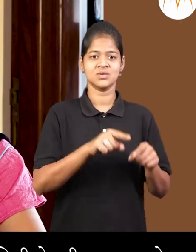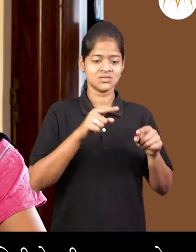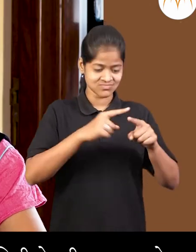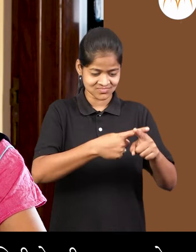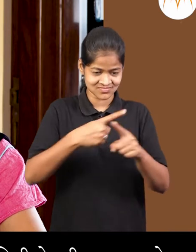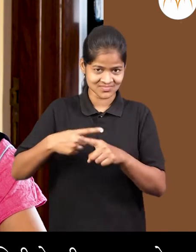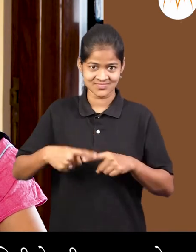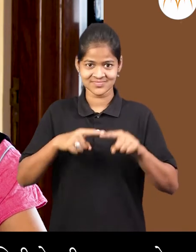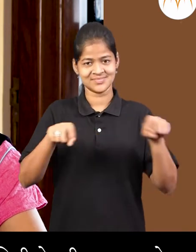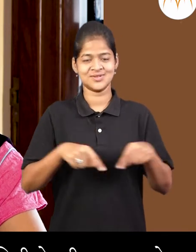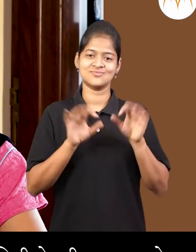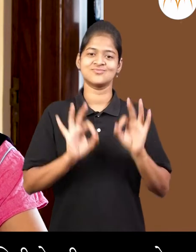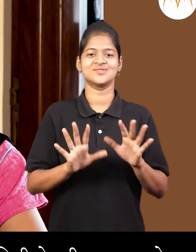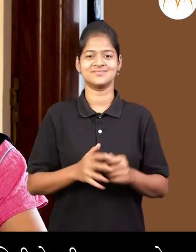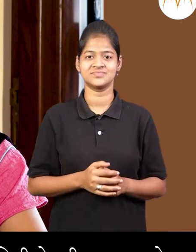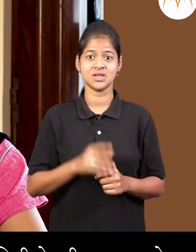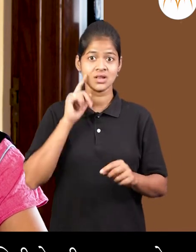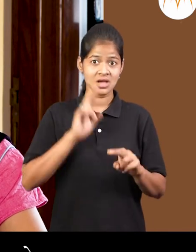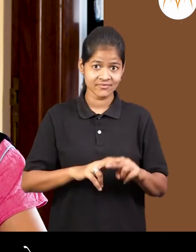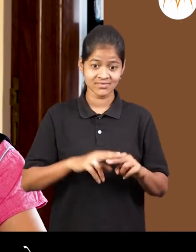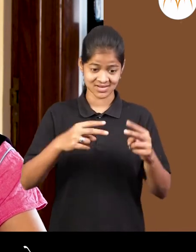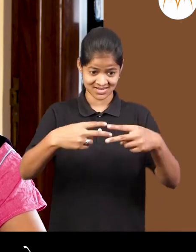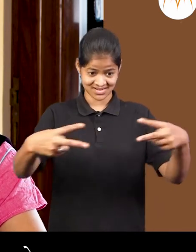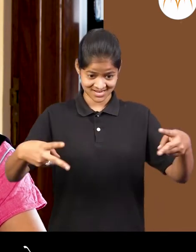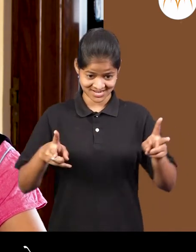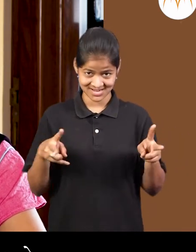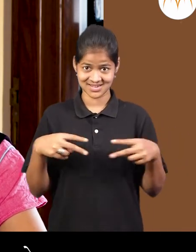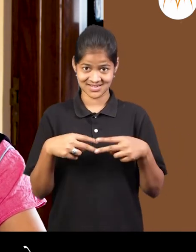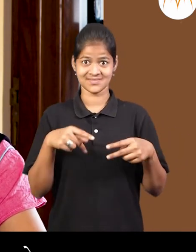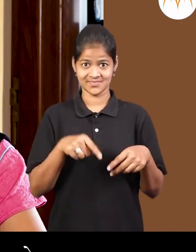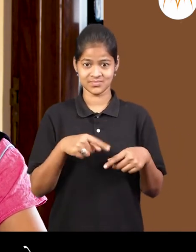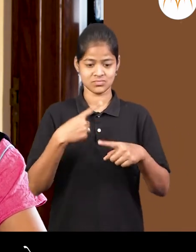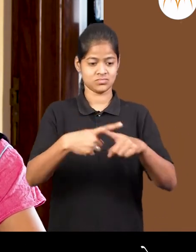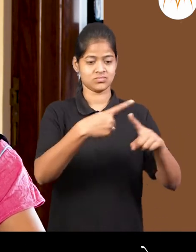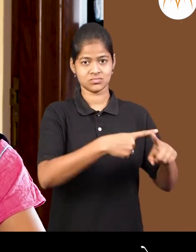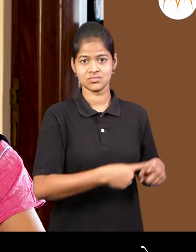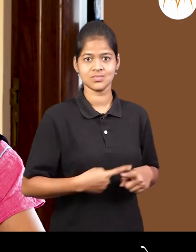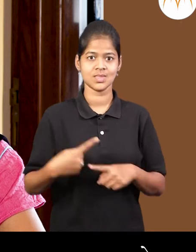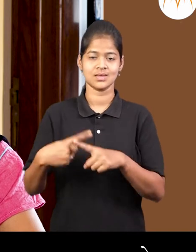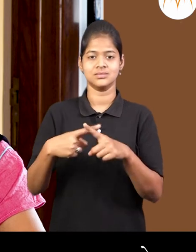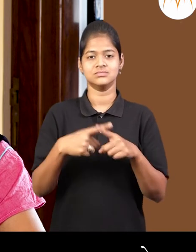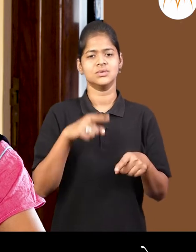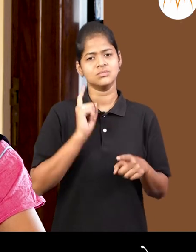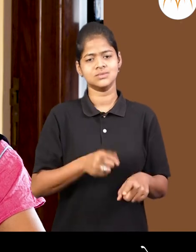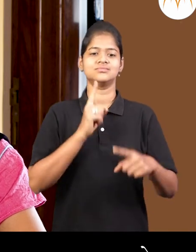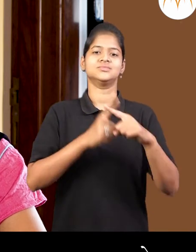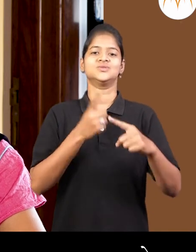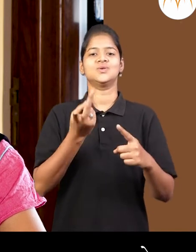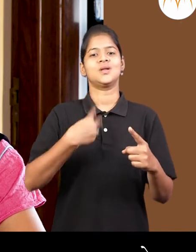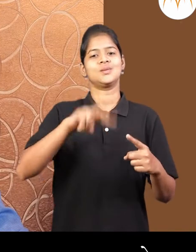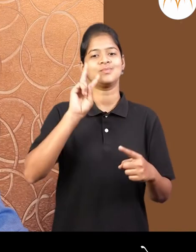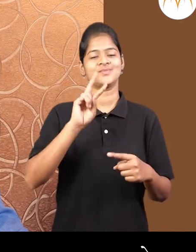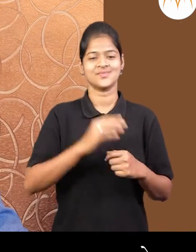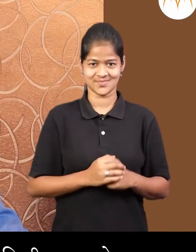जेवढी परिमिती असेल तेवढीच तार लागेल. पण दुहेरी कुंपण टाकायचं असेल तर एकरी कुंपणाला जेवढी तार लागली